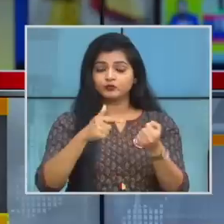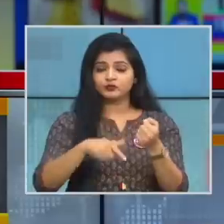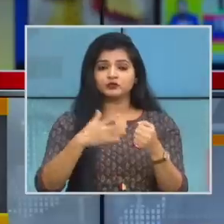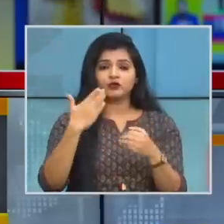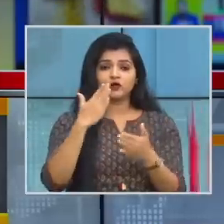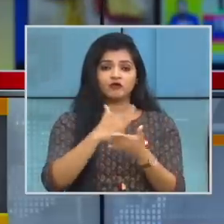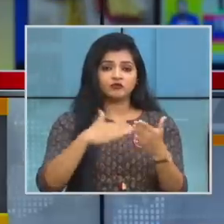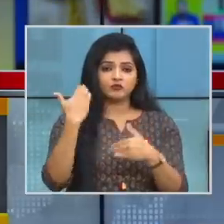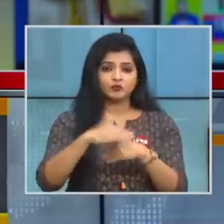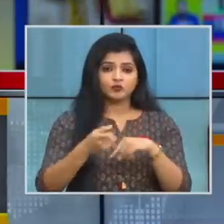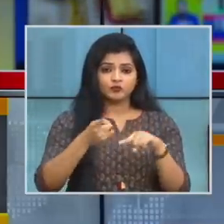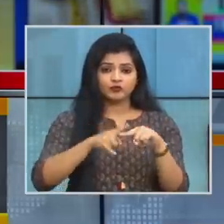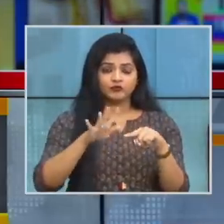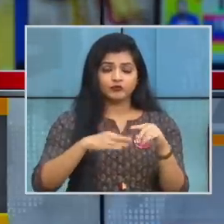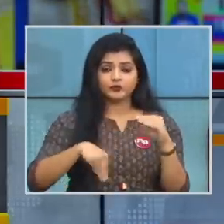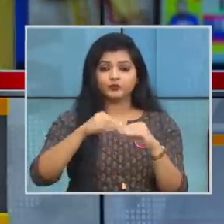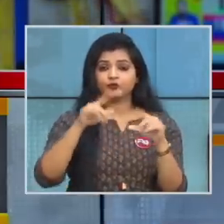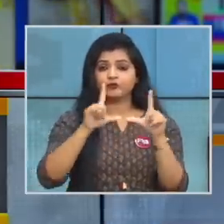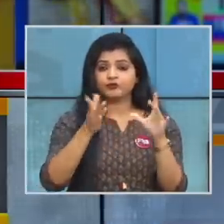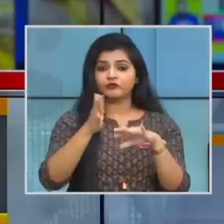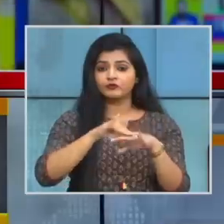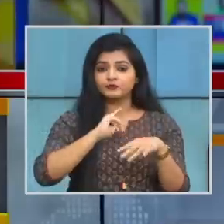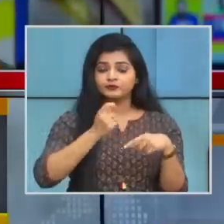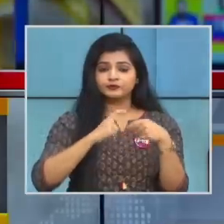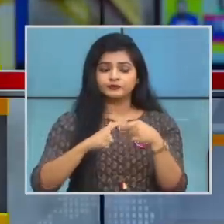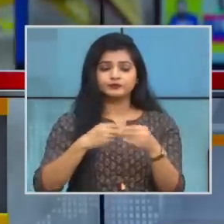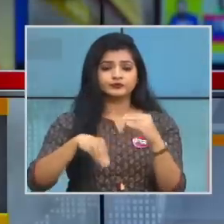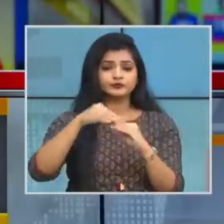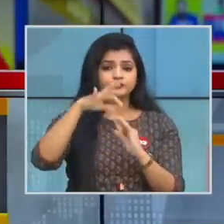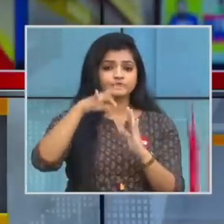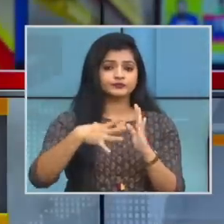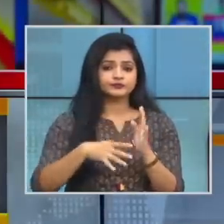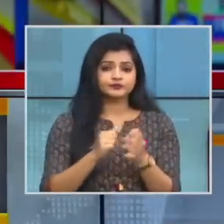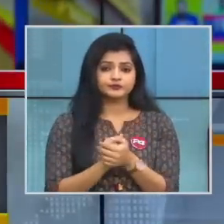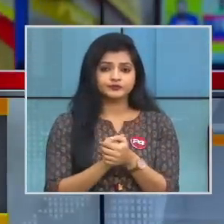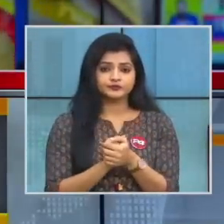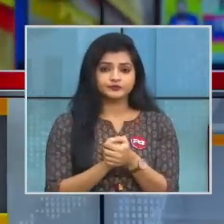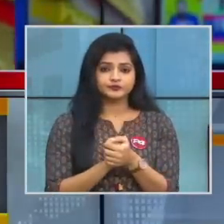തടസ്സപ്പെട്ടു. സുർജിത്ത് അയ്യപ്പത്ത് വയനാട്ടിൽ നിന്ന് ചേരുന്നുണ്ട് വിവരങ്ങളുമായി. സുർജിത്ത്, വിവരങ്ങൾ എന്താണ് സുർജിത്ത്?